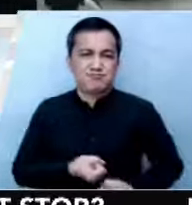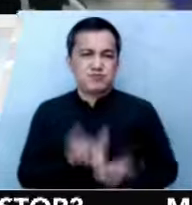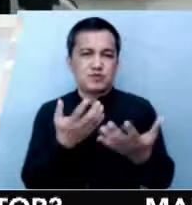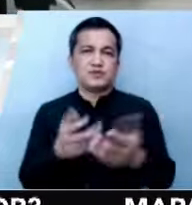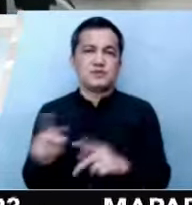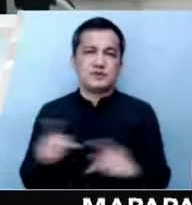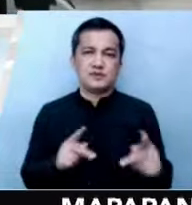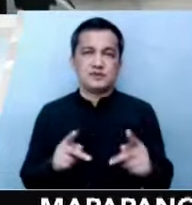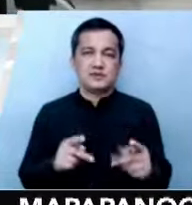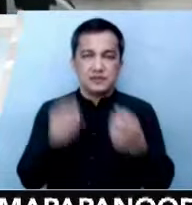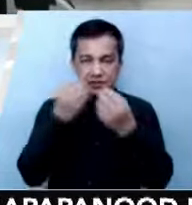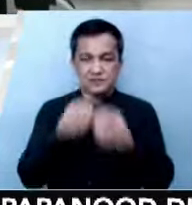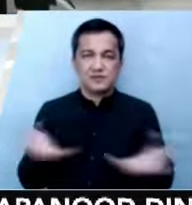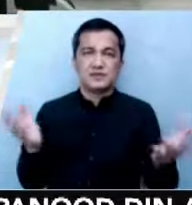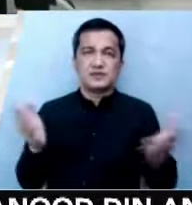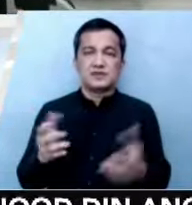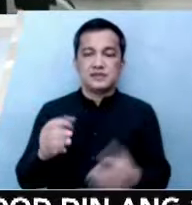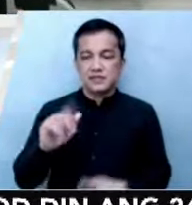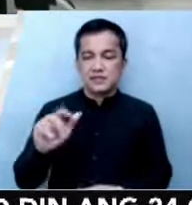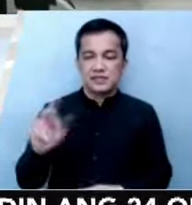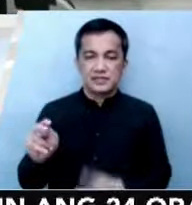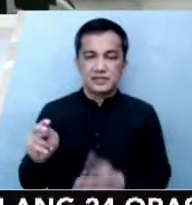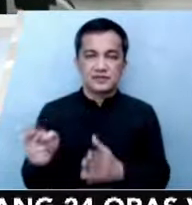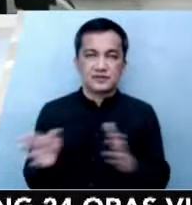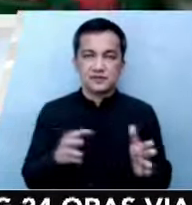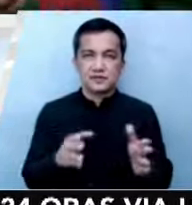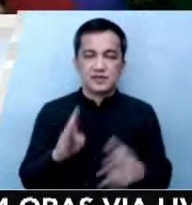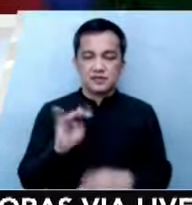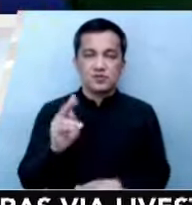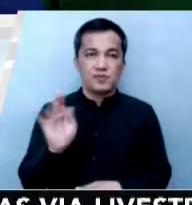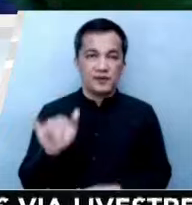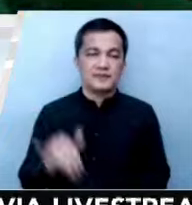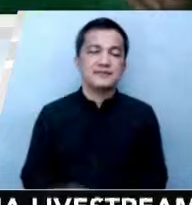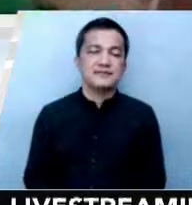doon ni na Alden Richards at Bubay. Yan na yung